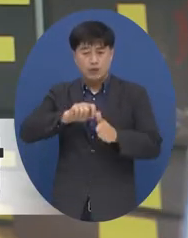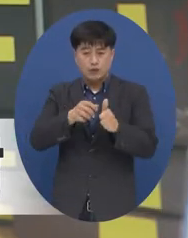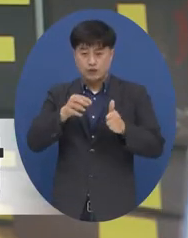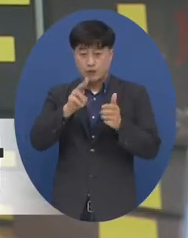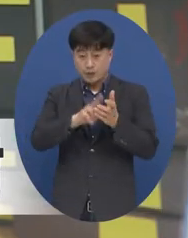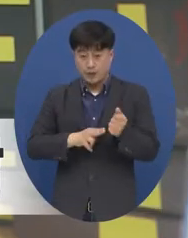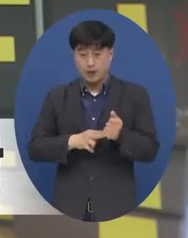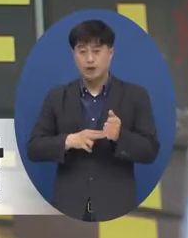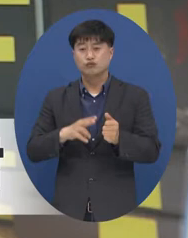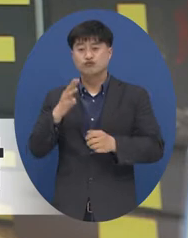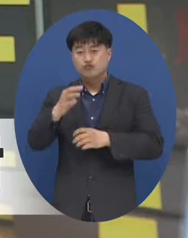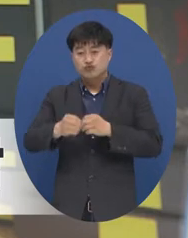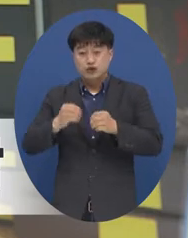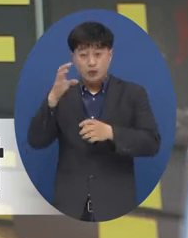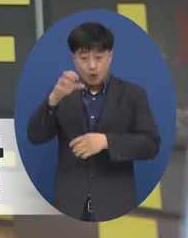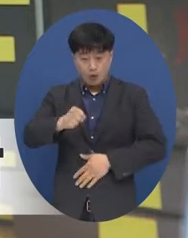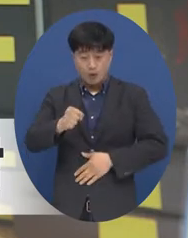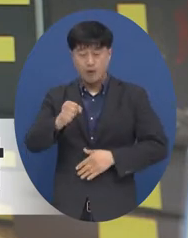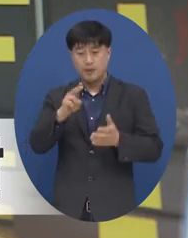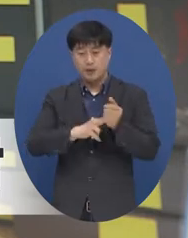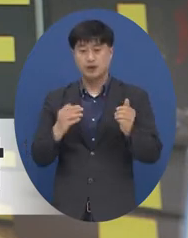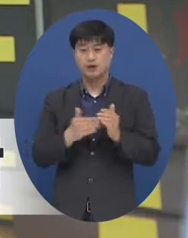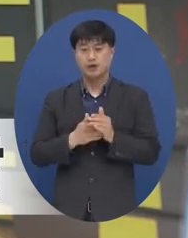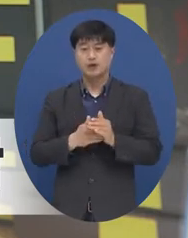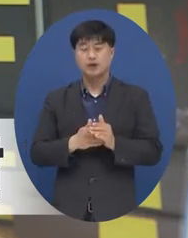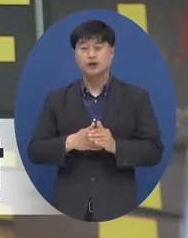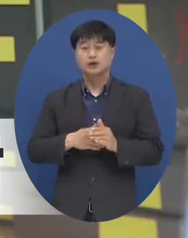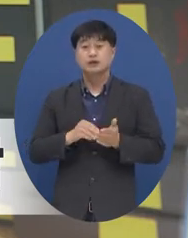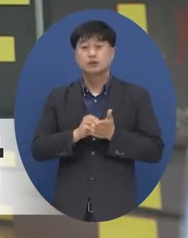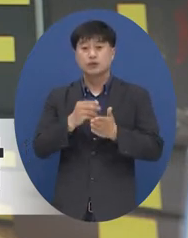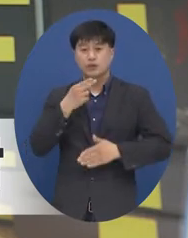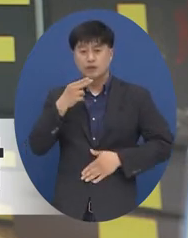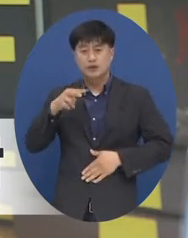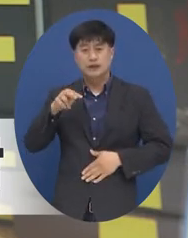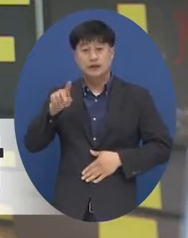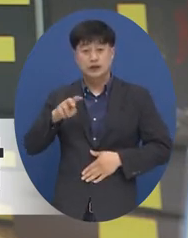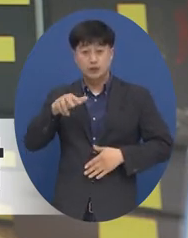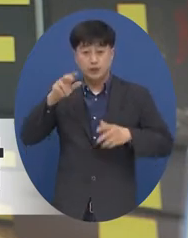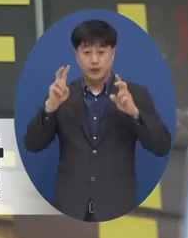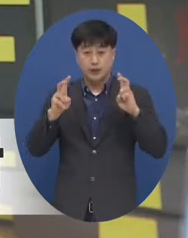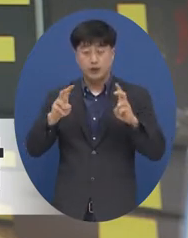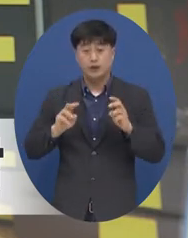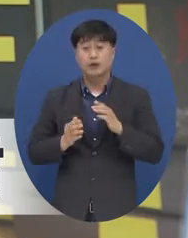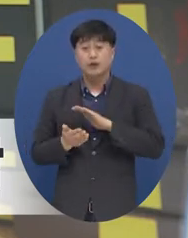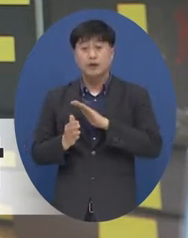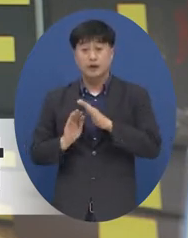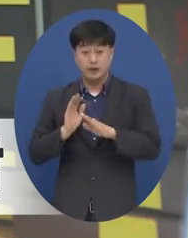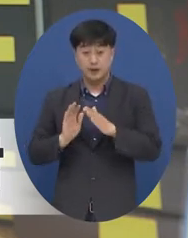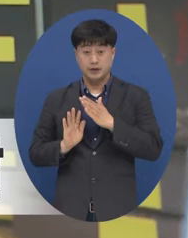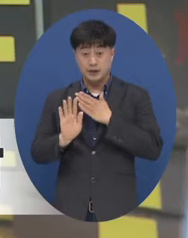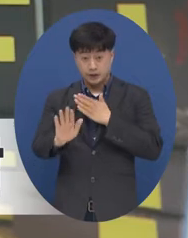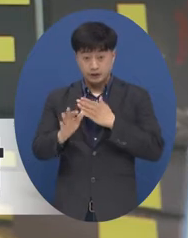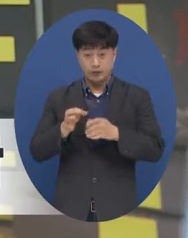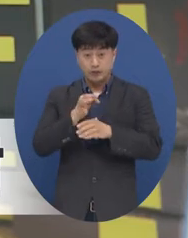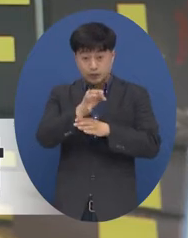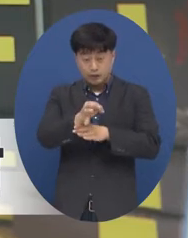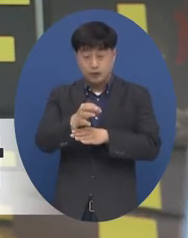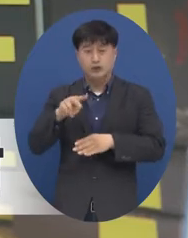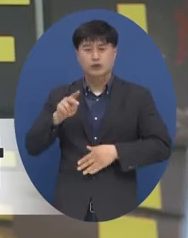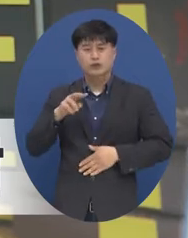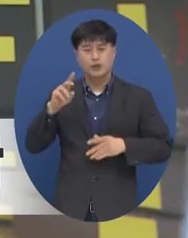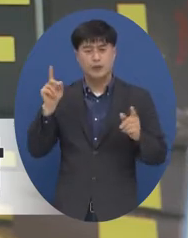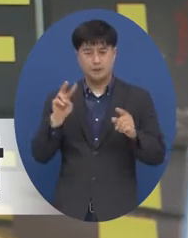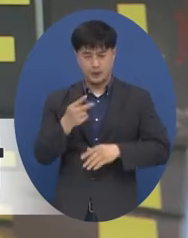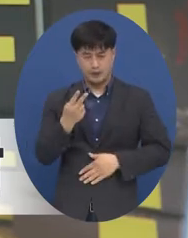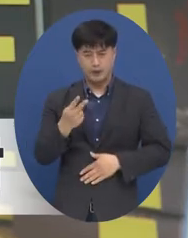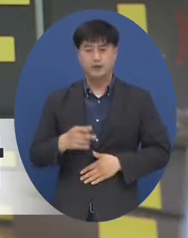수십억 원 규모의 매출을 올렸습니다. 또 미등록 선불식 상조업체들은 후불식 상조업체로 둔갑 영업을 해 적발됐습니다.